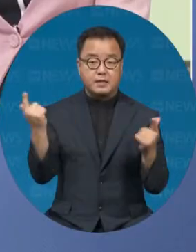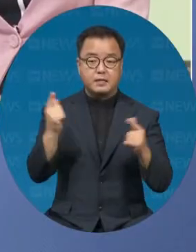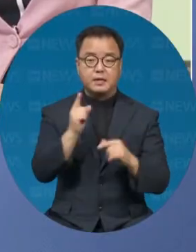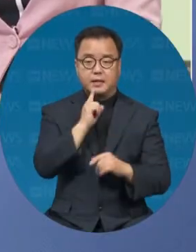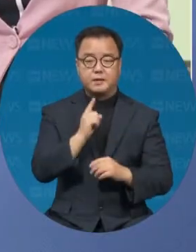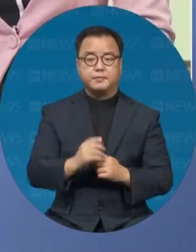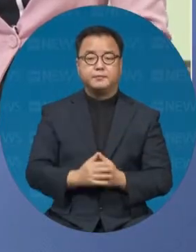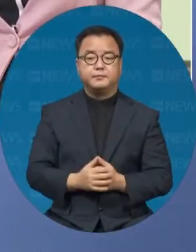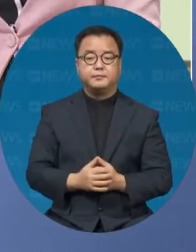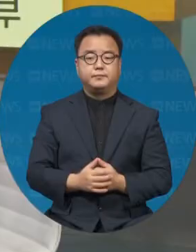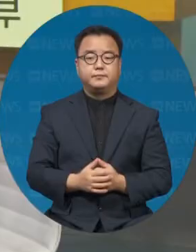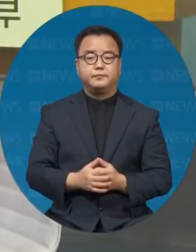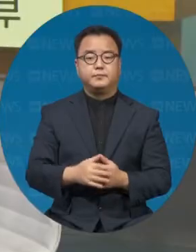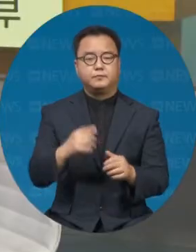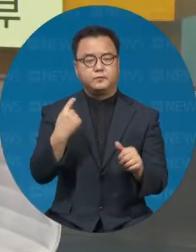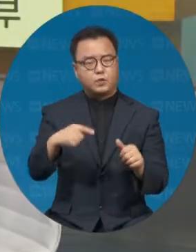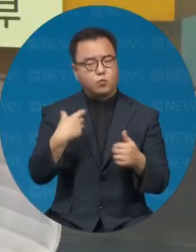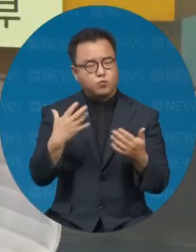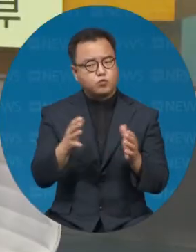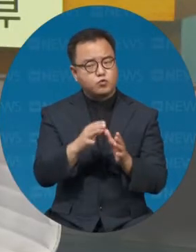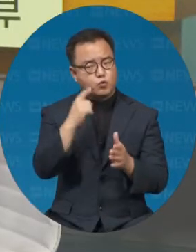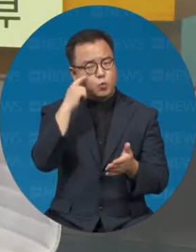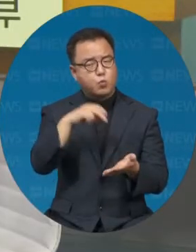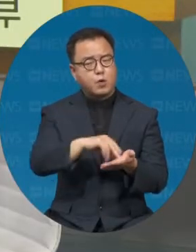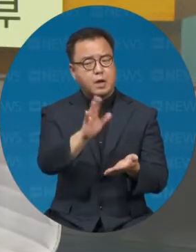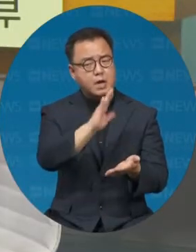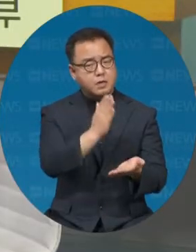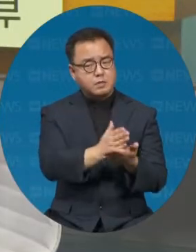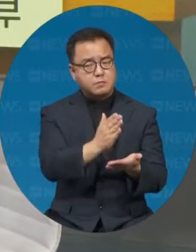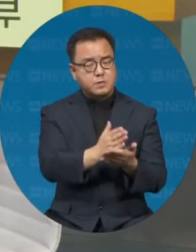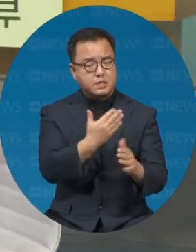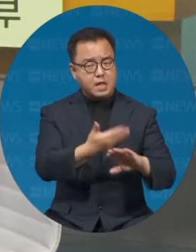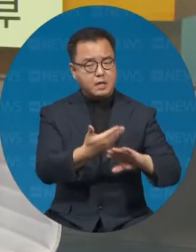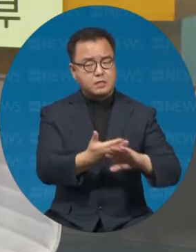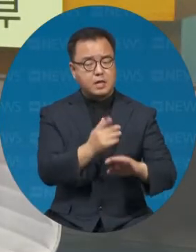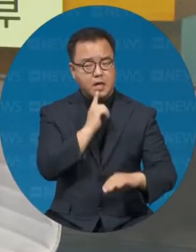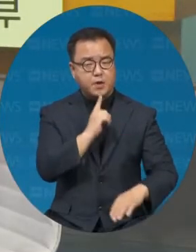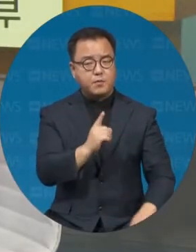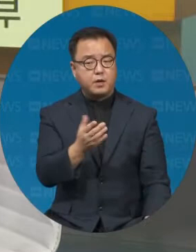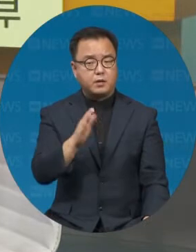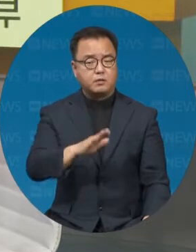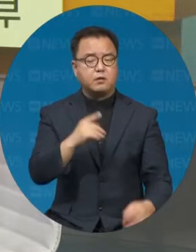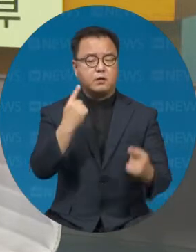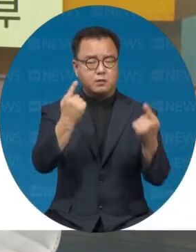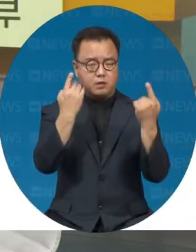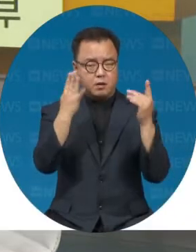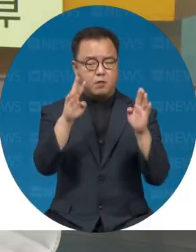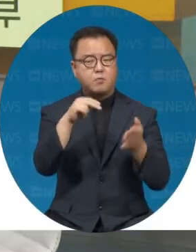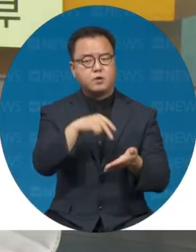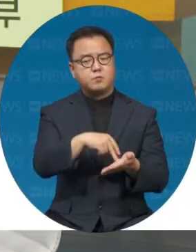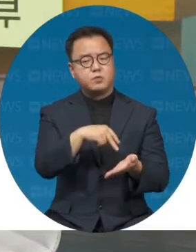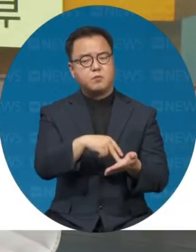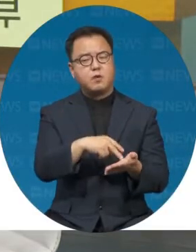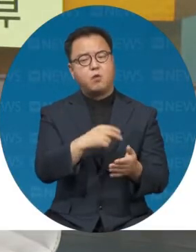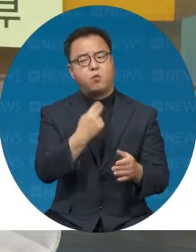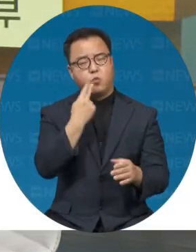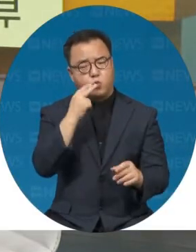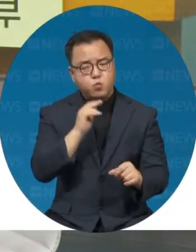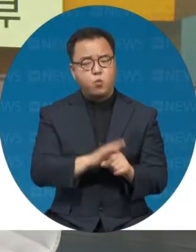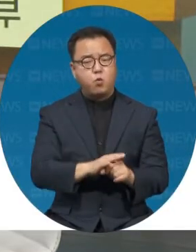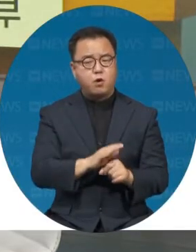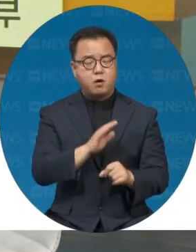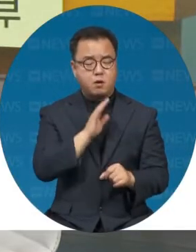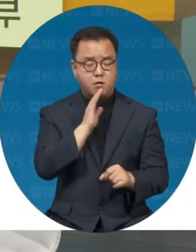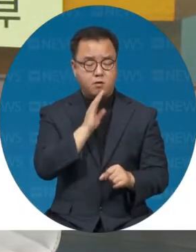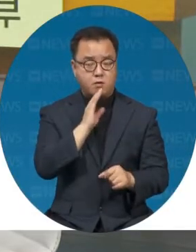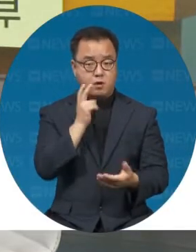살면 됩니다 그러니까 교육부는 관점을 그렇게 보면 안 된다 이 얘긴데 그래도 대학들은 억울할 거 아닙니까 그들을 위한 제도 좀